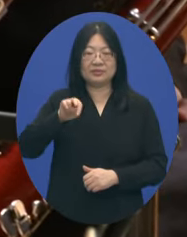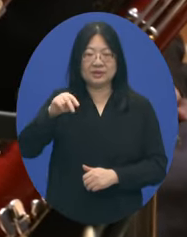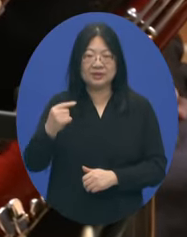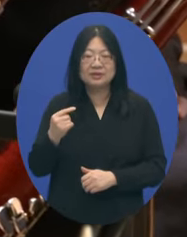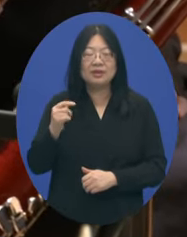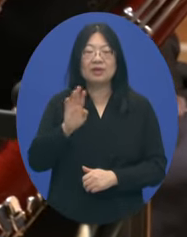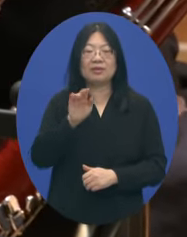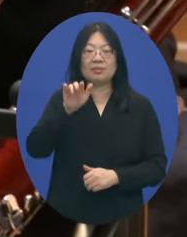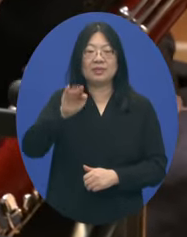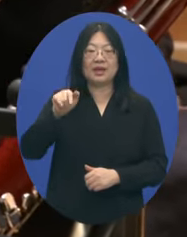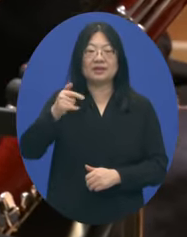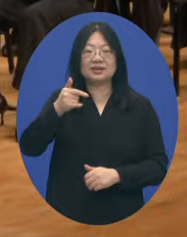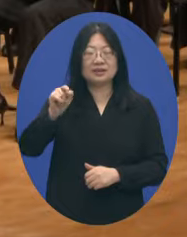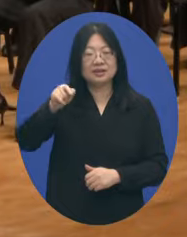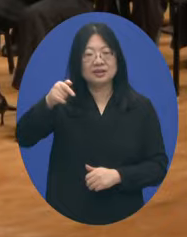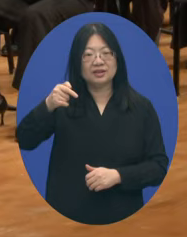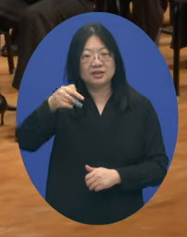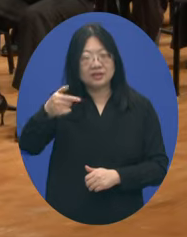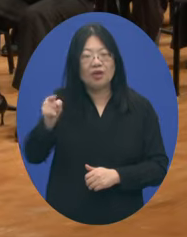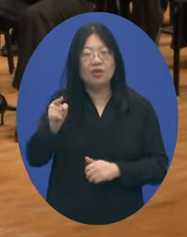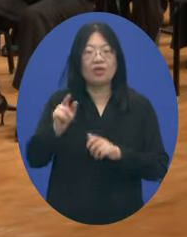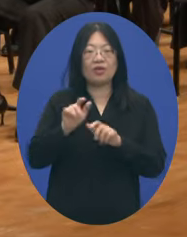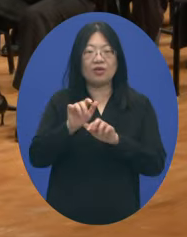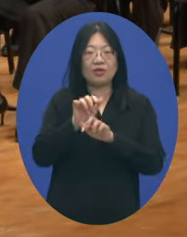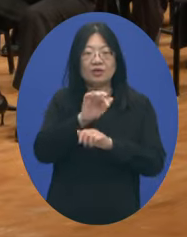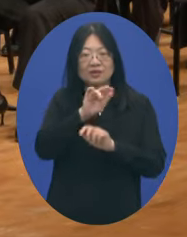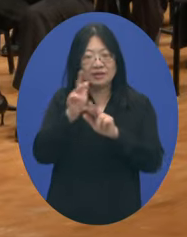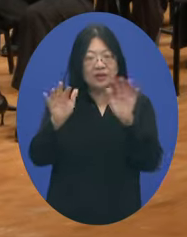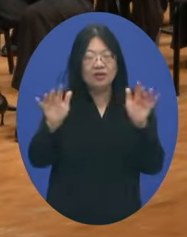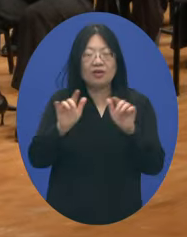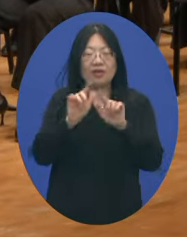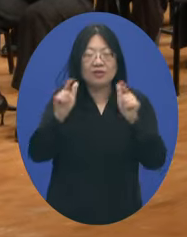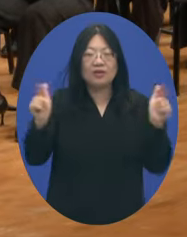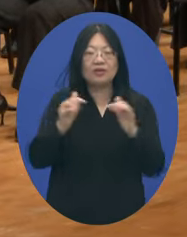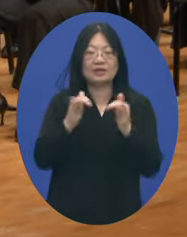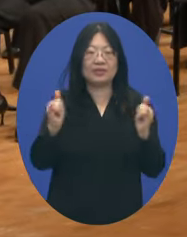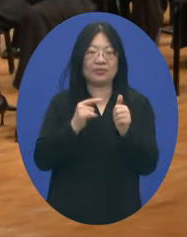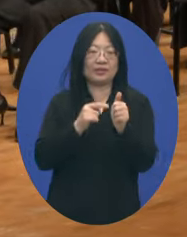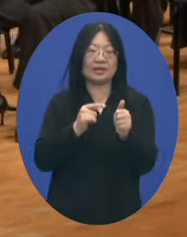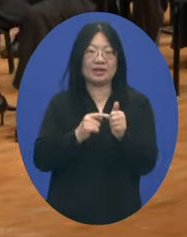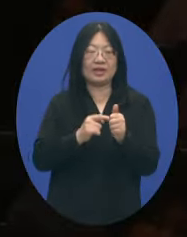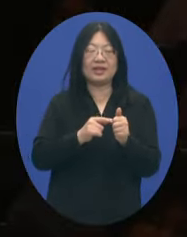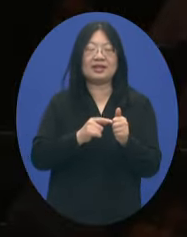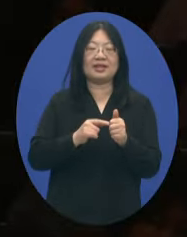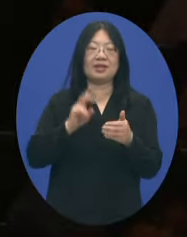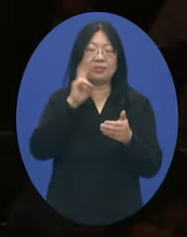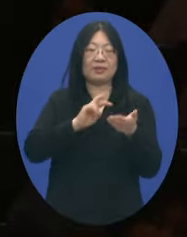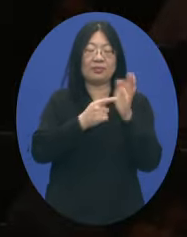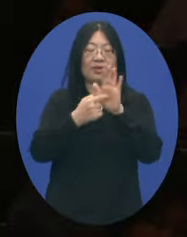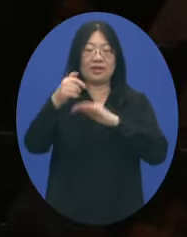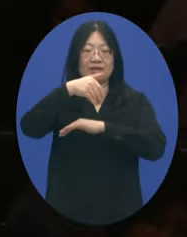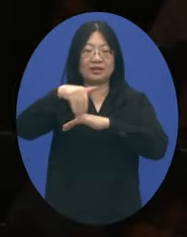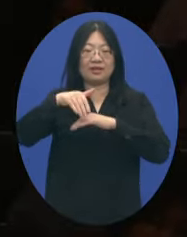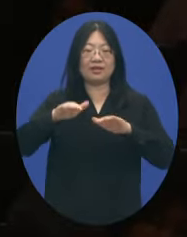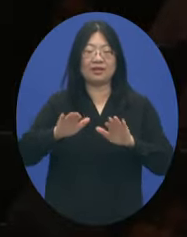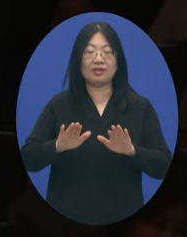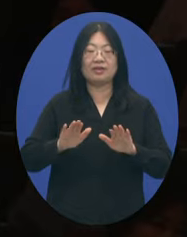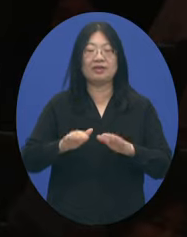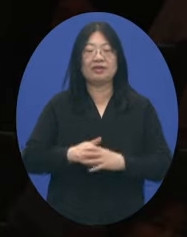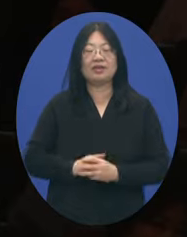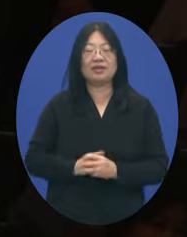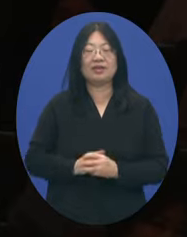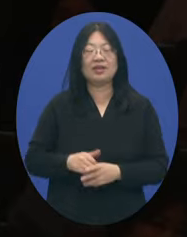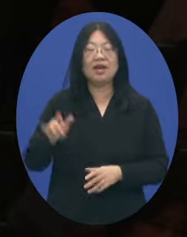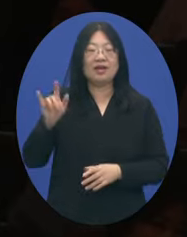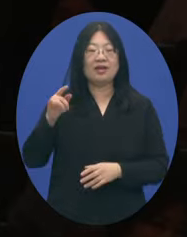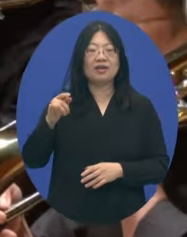바그너, 슈트라우스, 말러, 버르토크까지 서양 음악사의 작곡가들을 집중 조명할 예정입니다. 올해는 현대 음악이 한국인